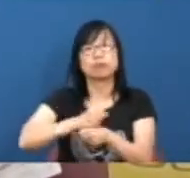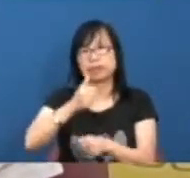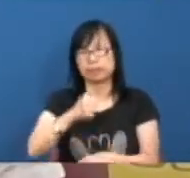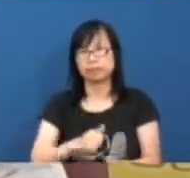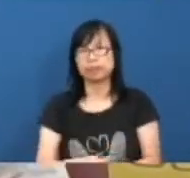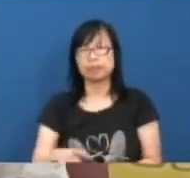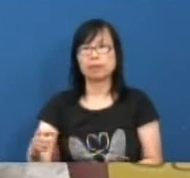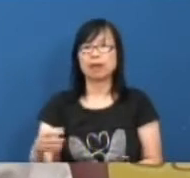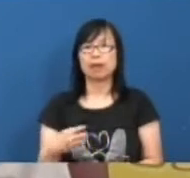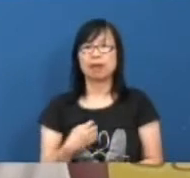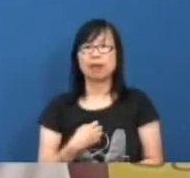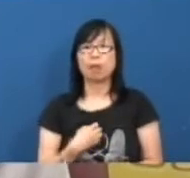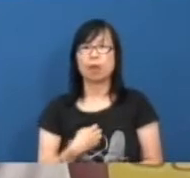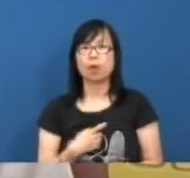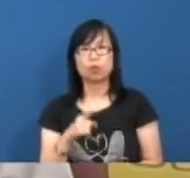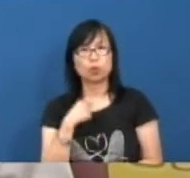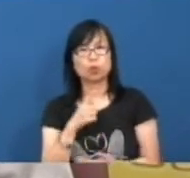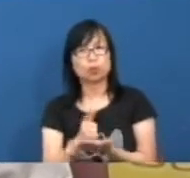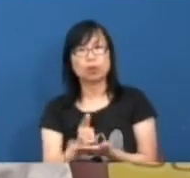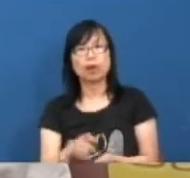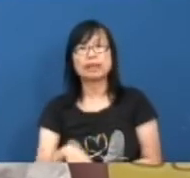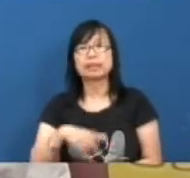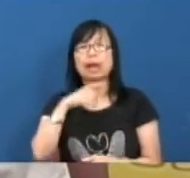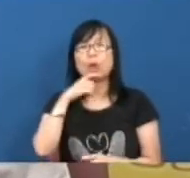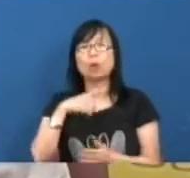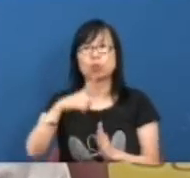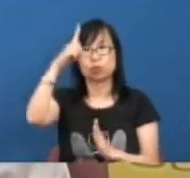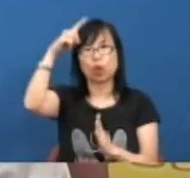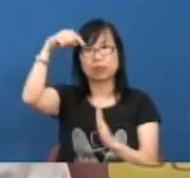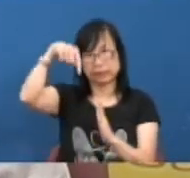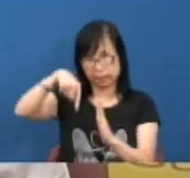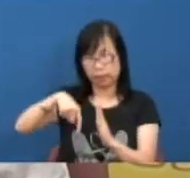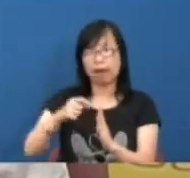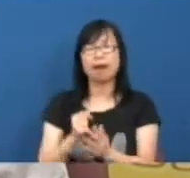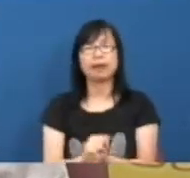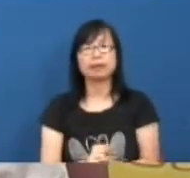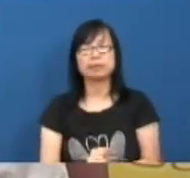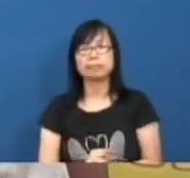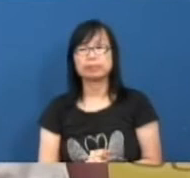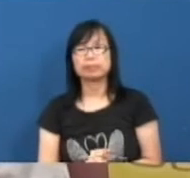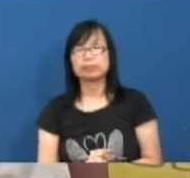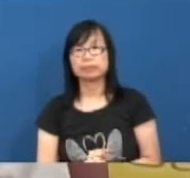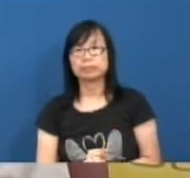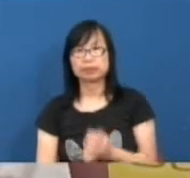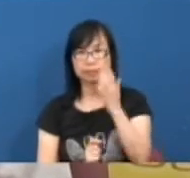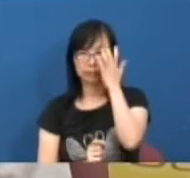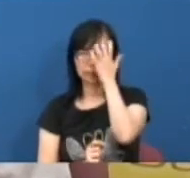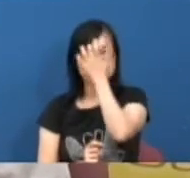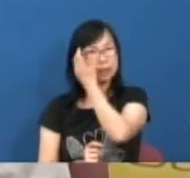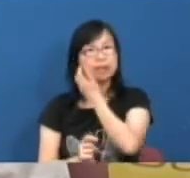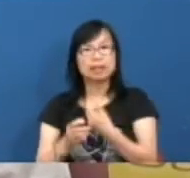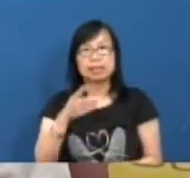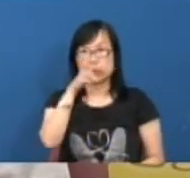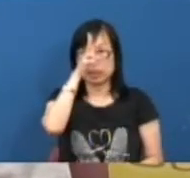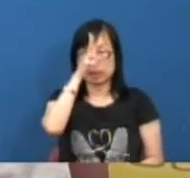其實即係主要都係從上而下噶啦，呢啲即係。你飲即係都係要政府推出一啲